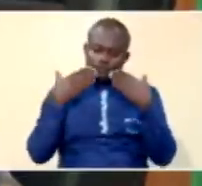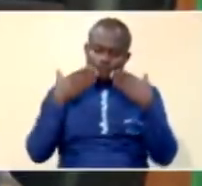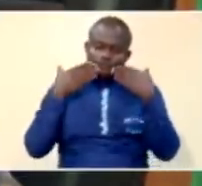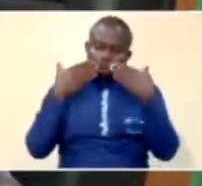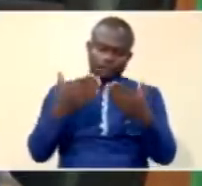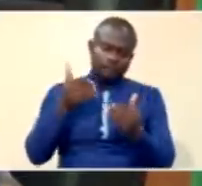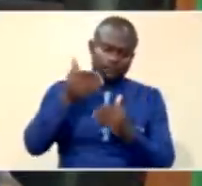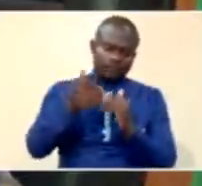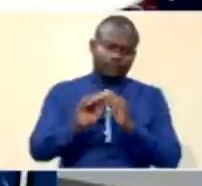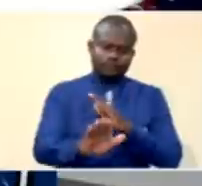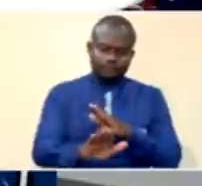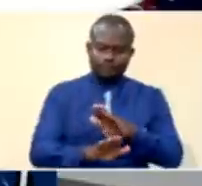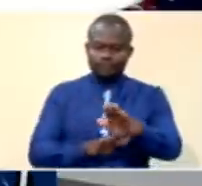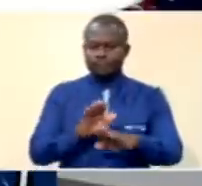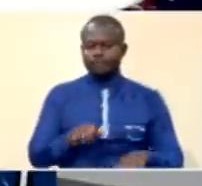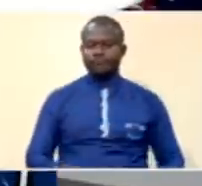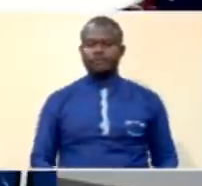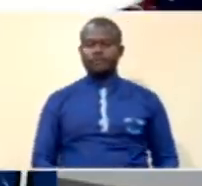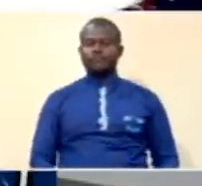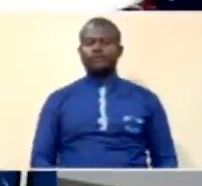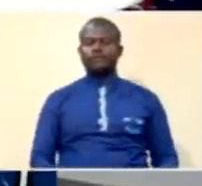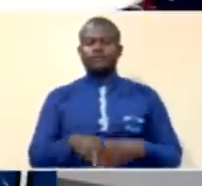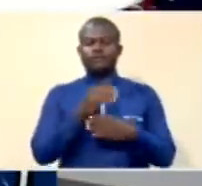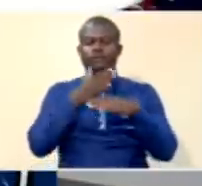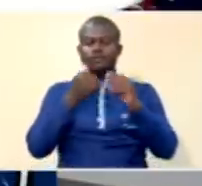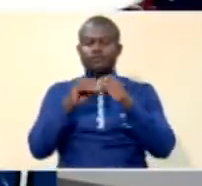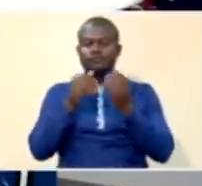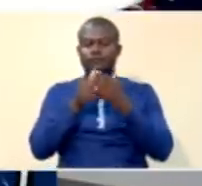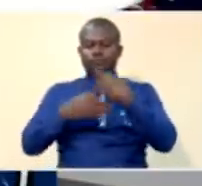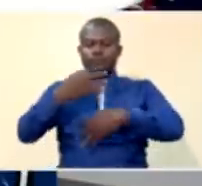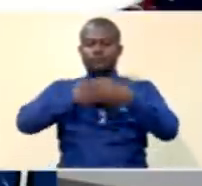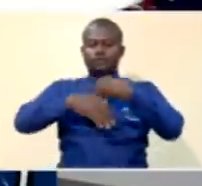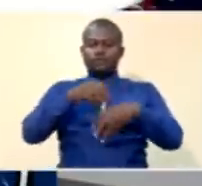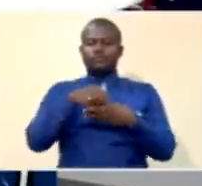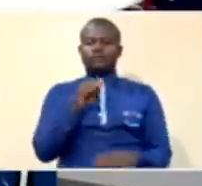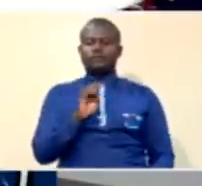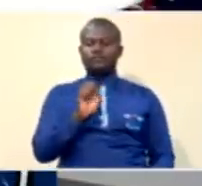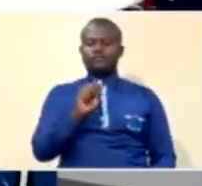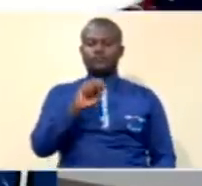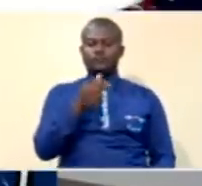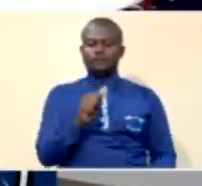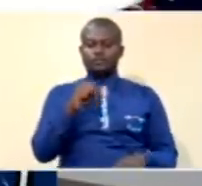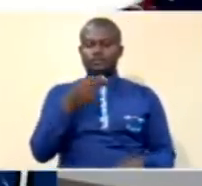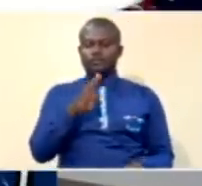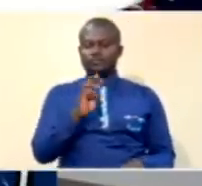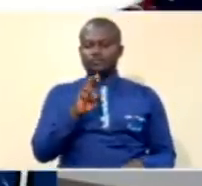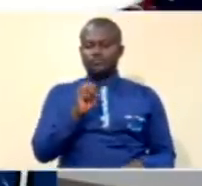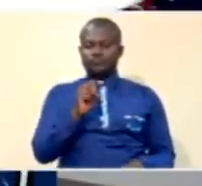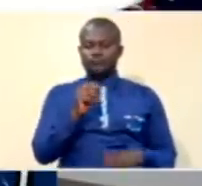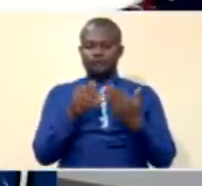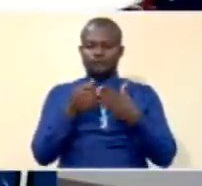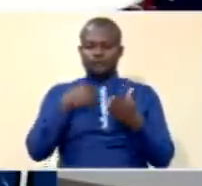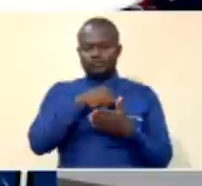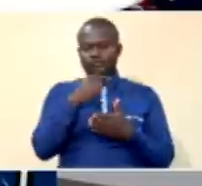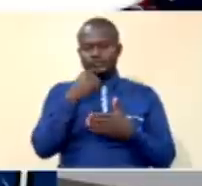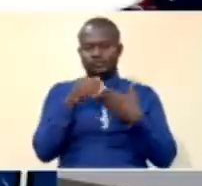no kuzagira n'indi step akaba ari ministre w'ubucuruzi n'inganda Beata Habyarimana tuve makuru ajyanye